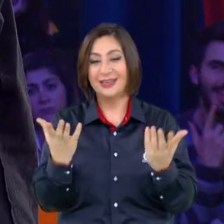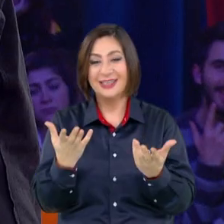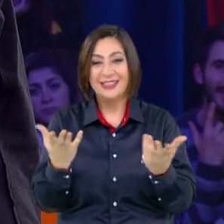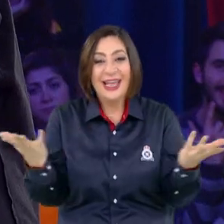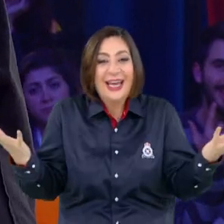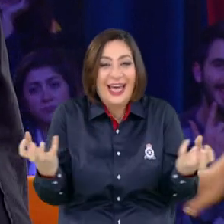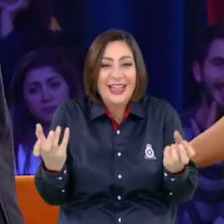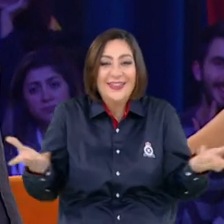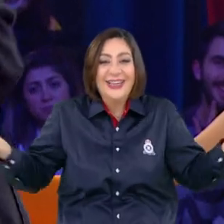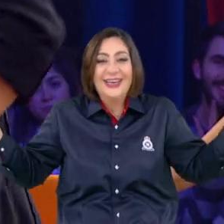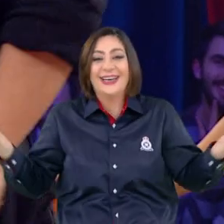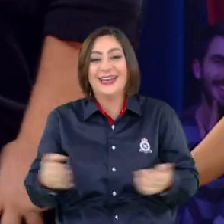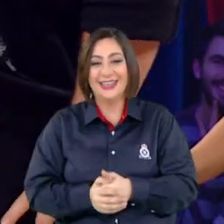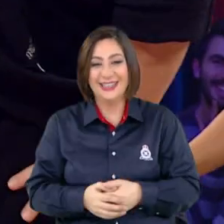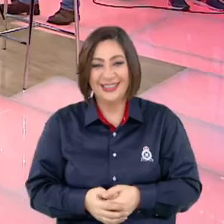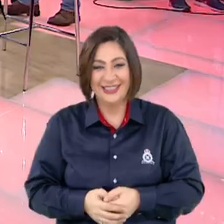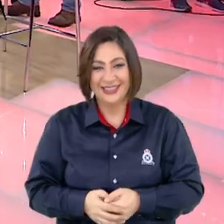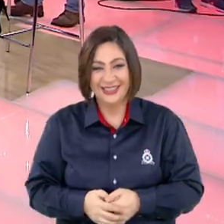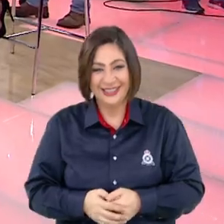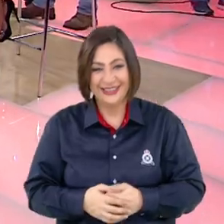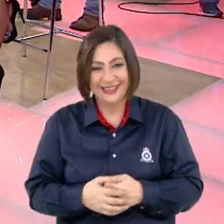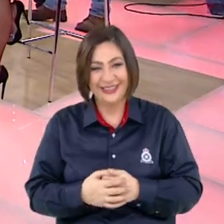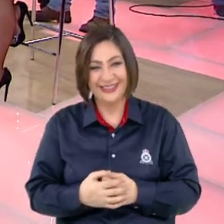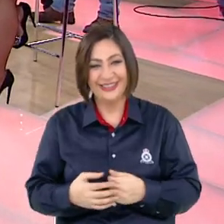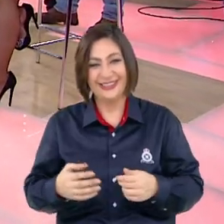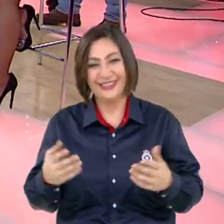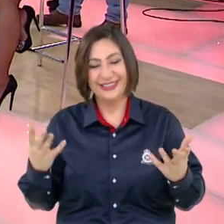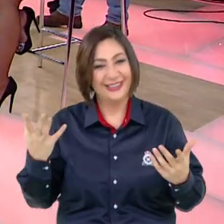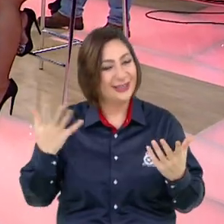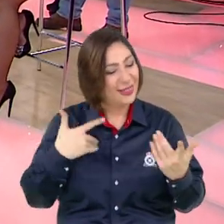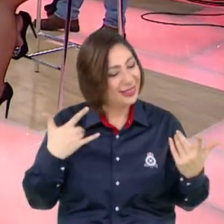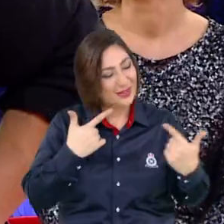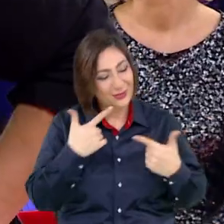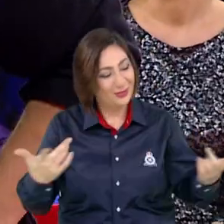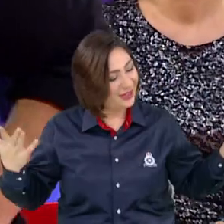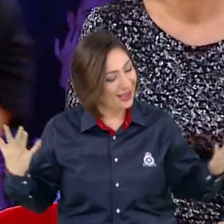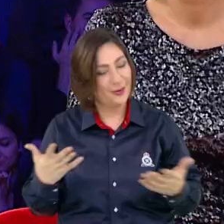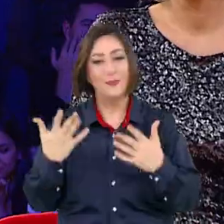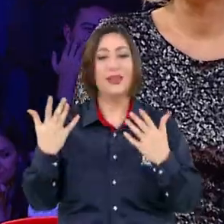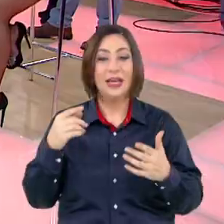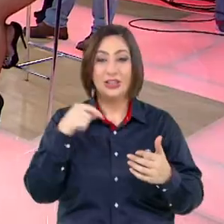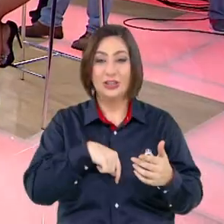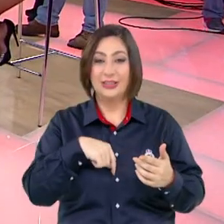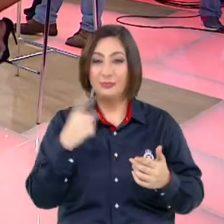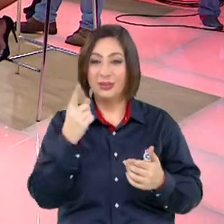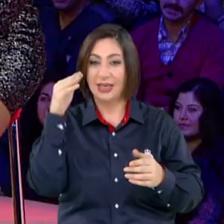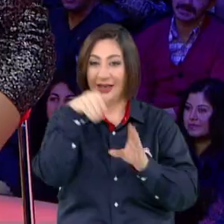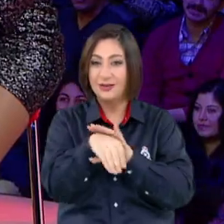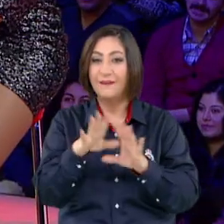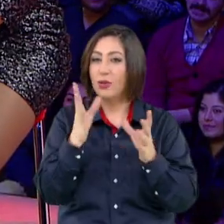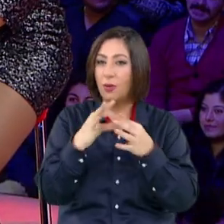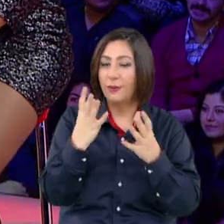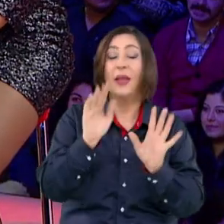ne kalabalığı? Kalabalık lan ne kalabalığı? Ben de ne diyorum ya? İçinize bir şey girdi, ne oldu?